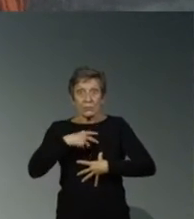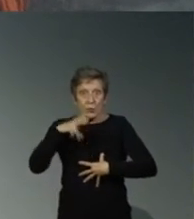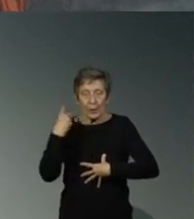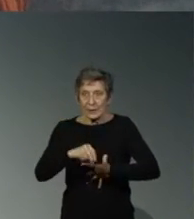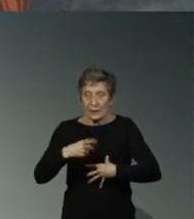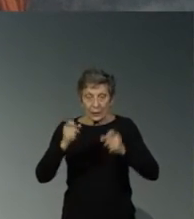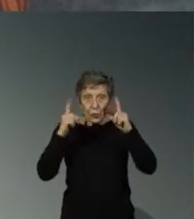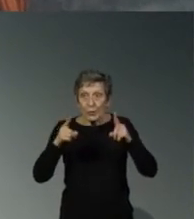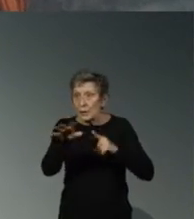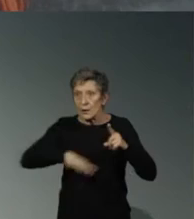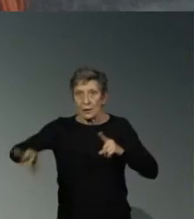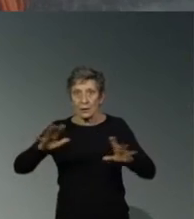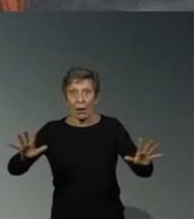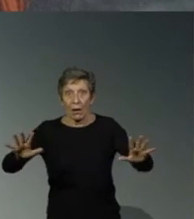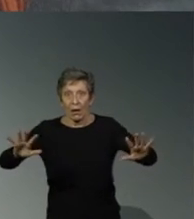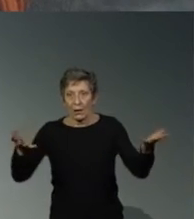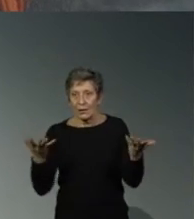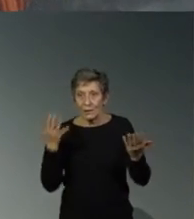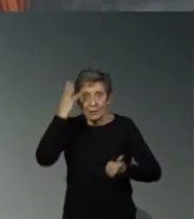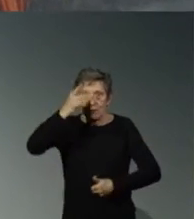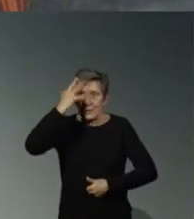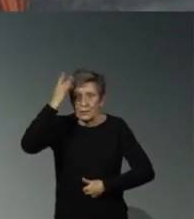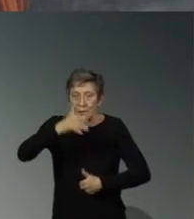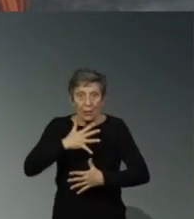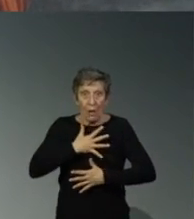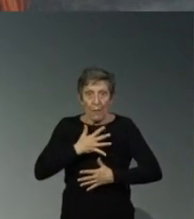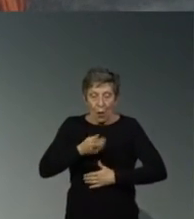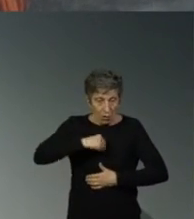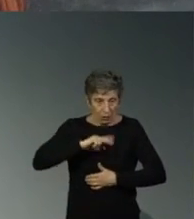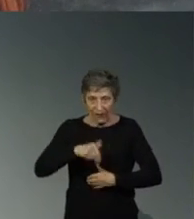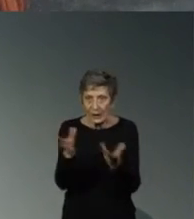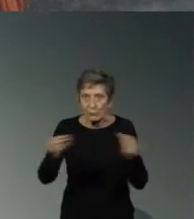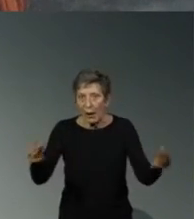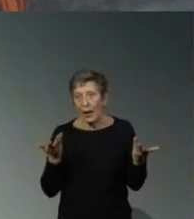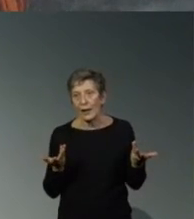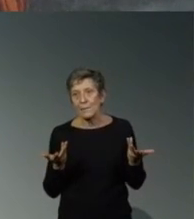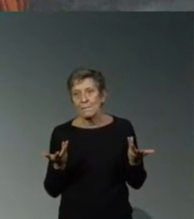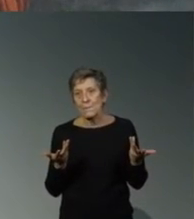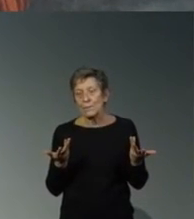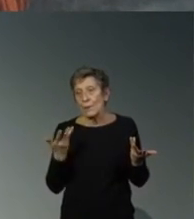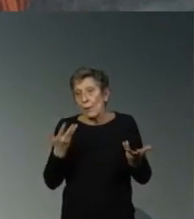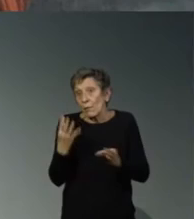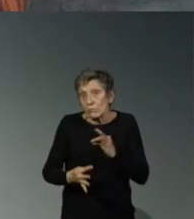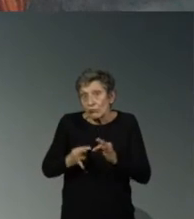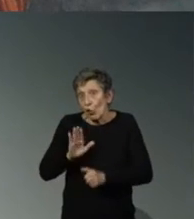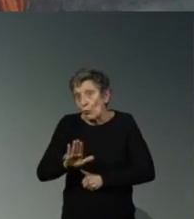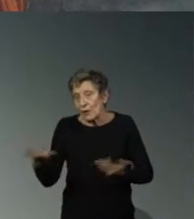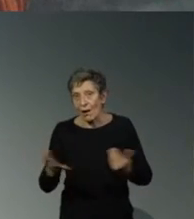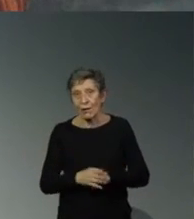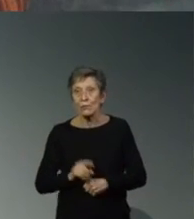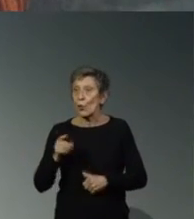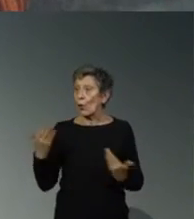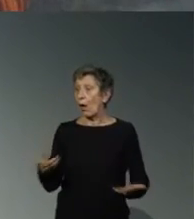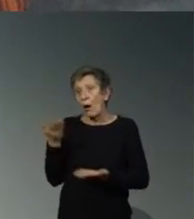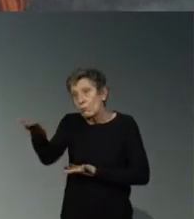il y a une panique. Il y a une panique à bord, un effroi, une peur de disparaître, et c'est très cyclique. Donc là, il faut rester